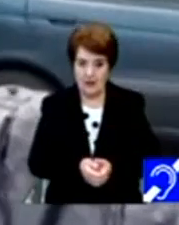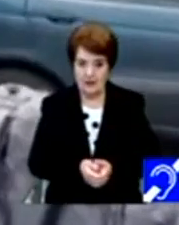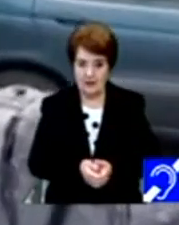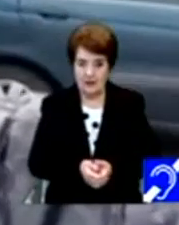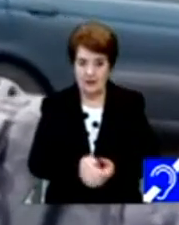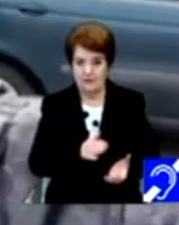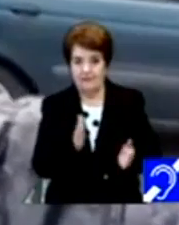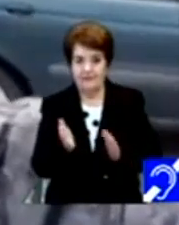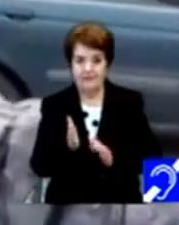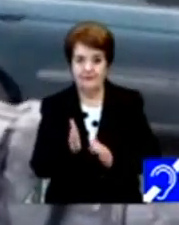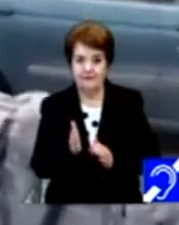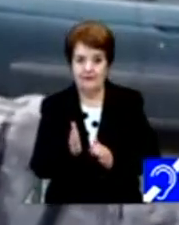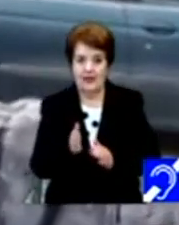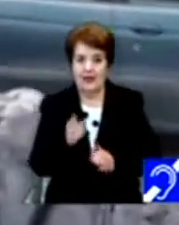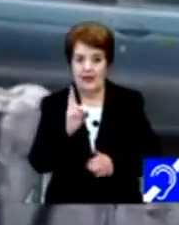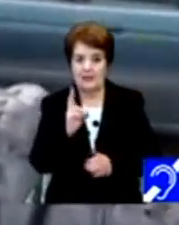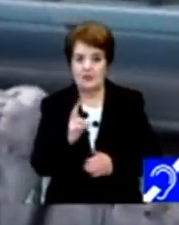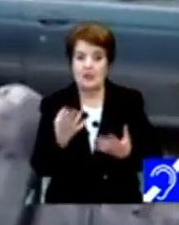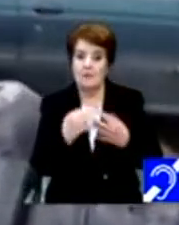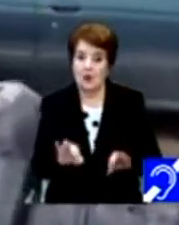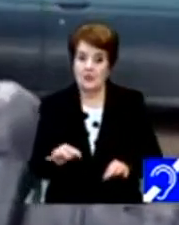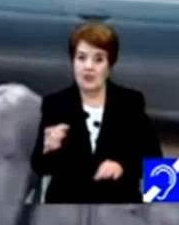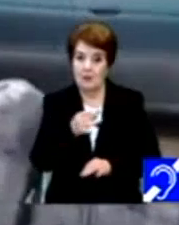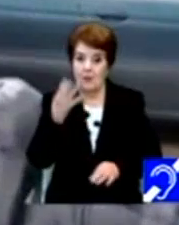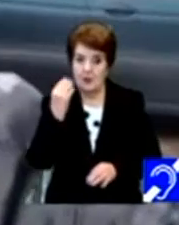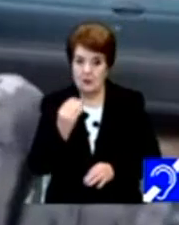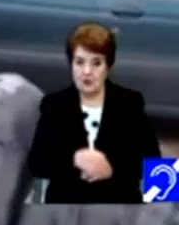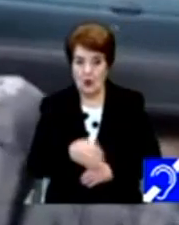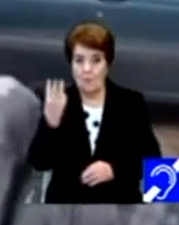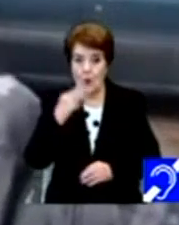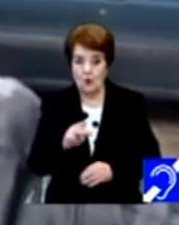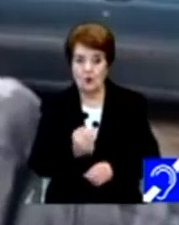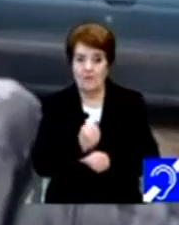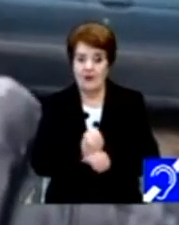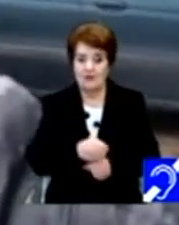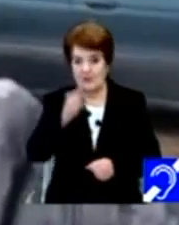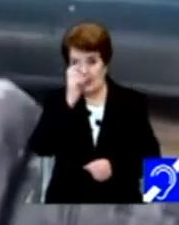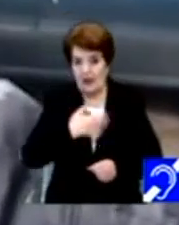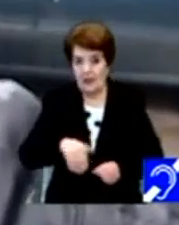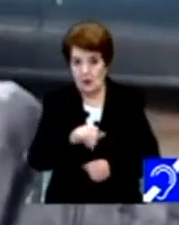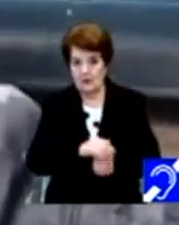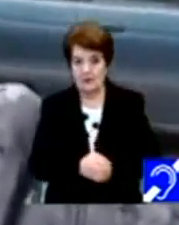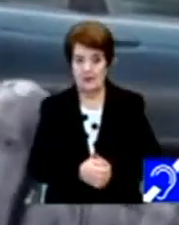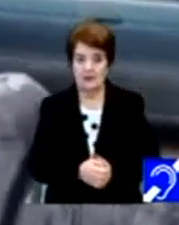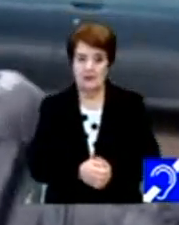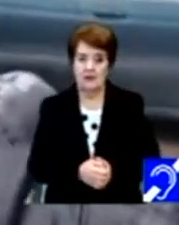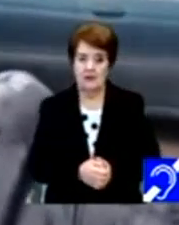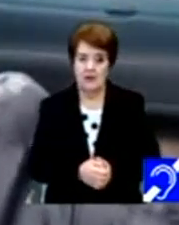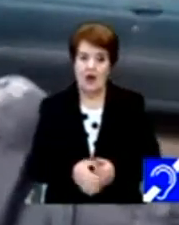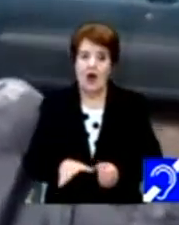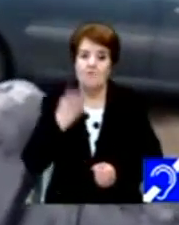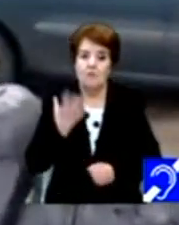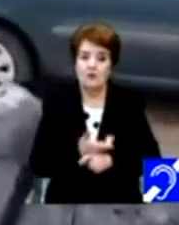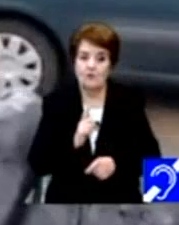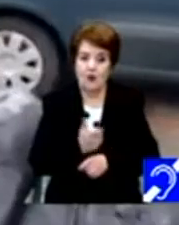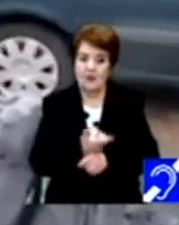crâncenă. Crâncenă. Democrația din Republica Moldova, modul de a gestiona lucrurile în țara noastră, a fost